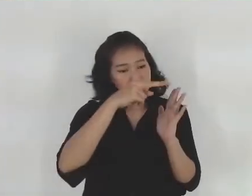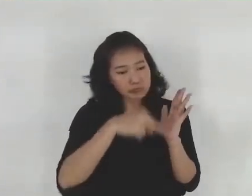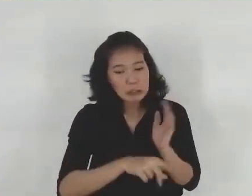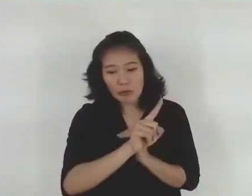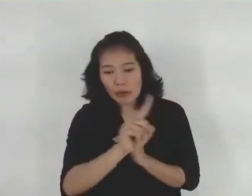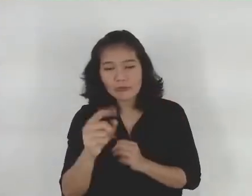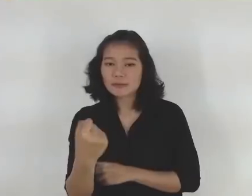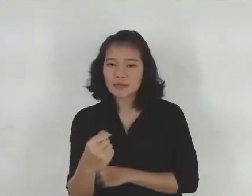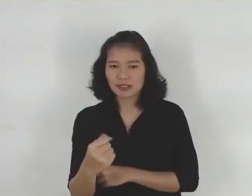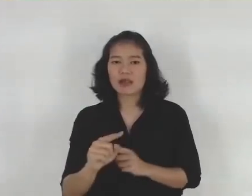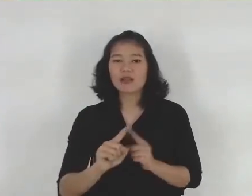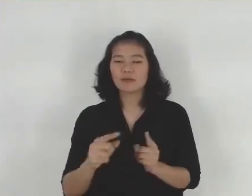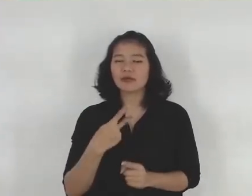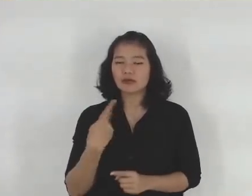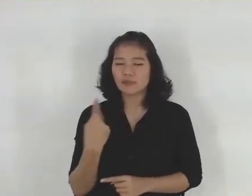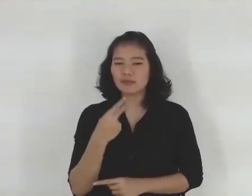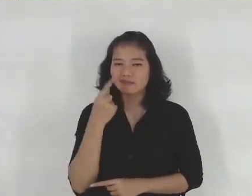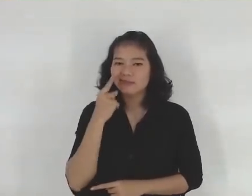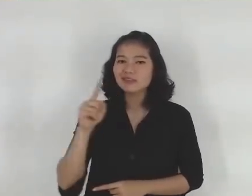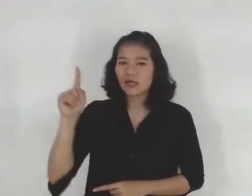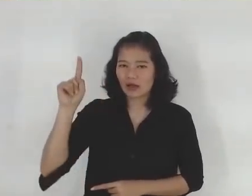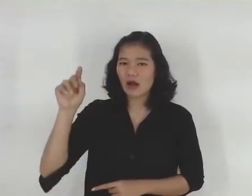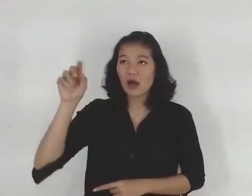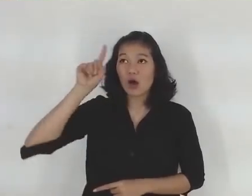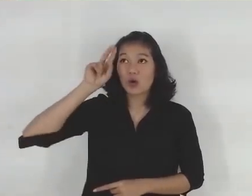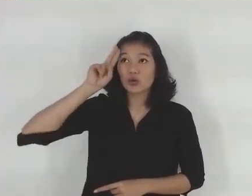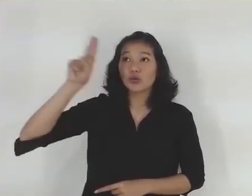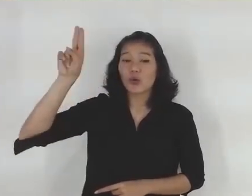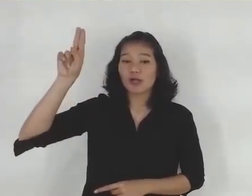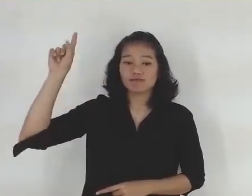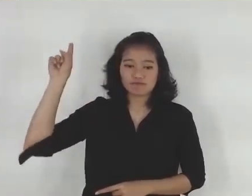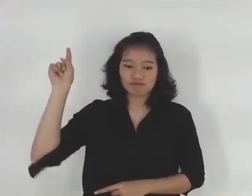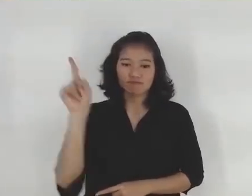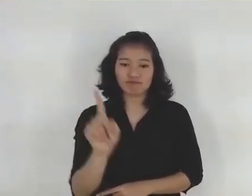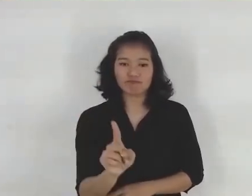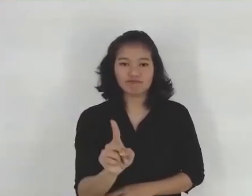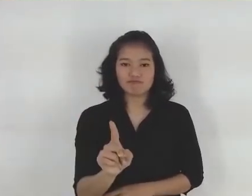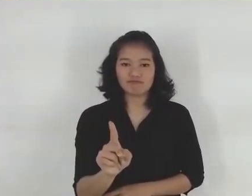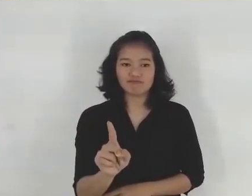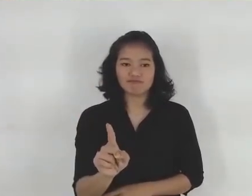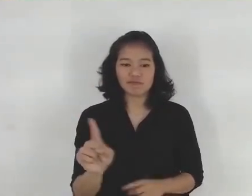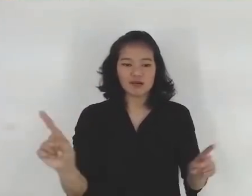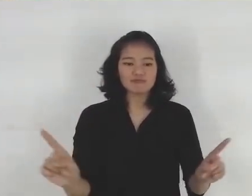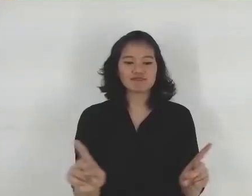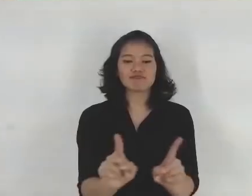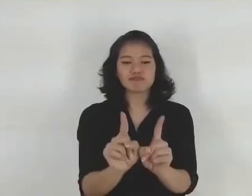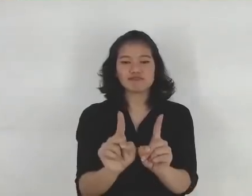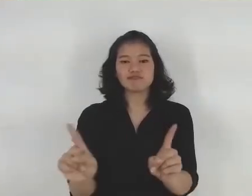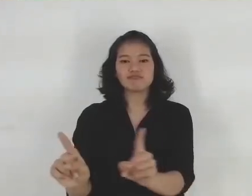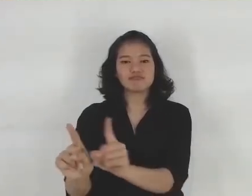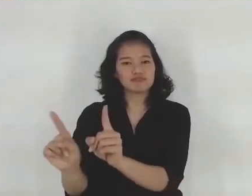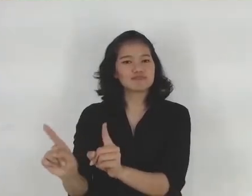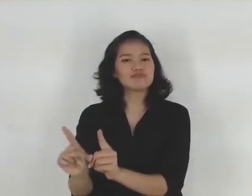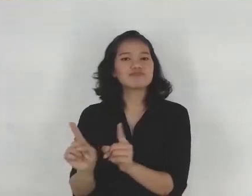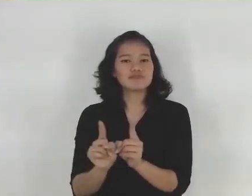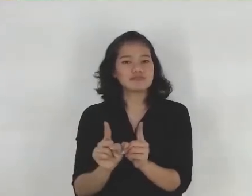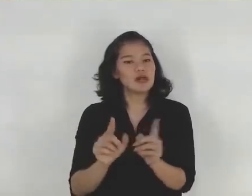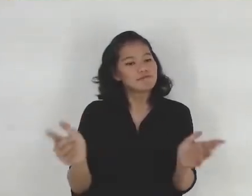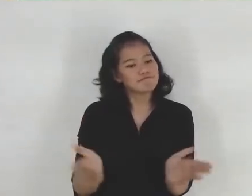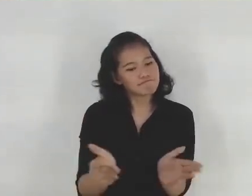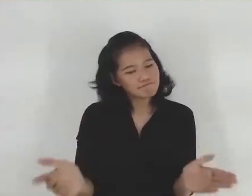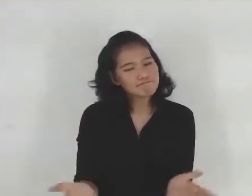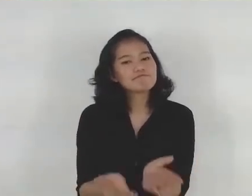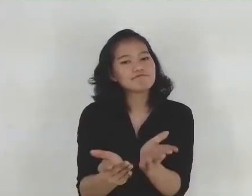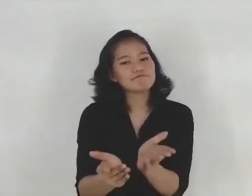tetapi kami percaya ya Bapa Engkau hadir ditengah-tengah mereka sebagai tabib engkau